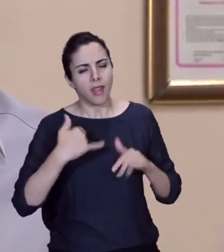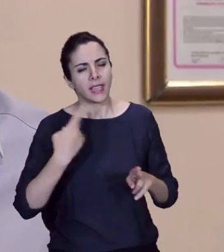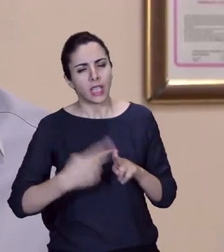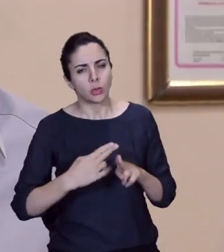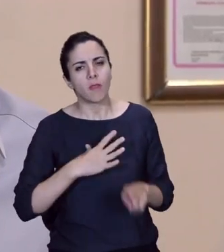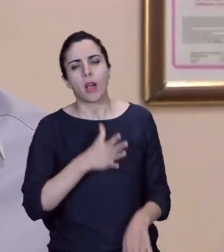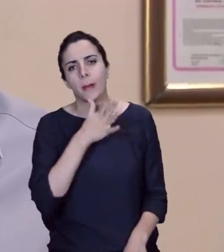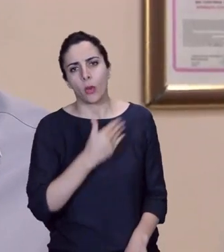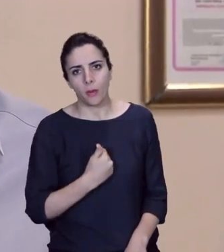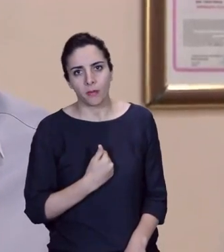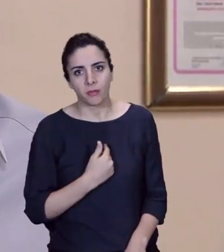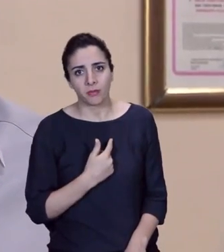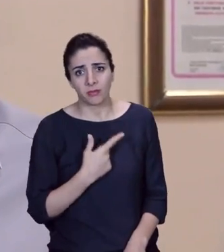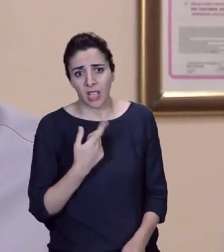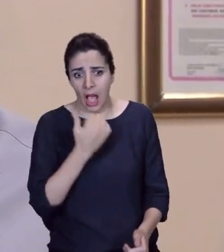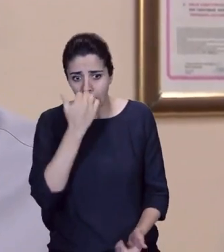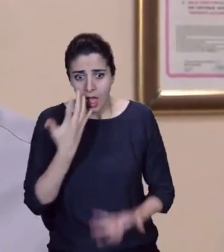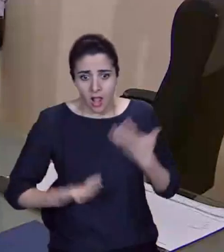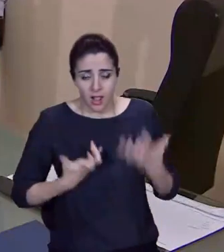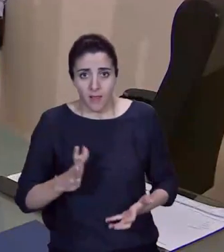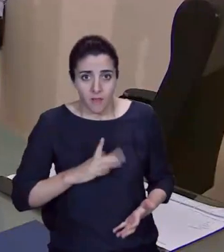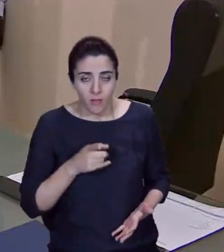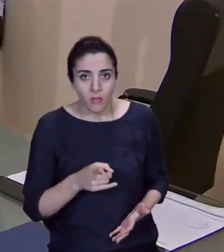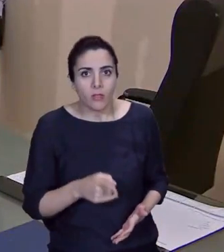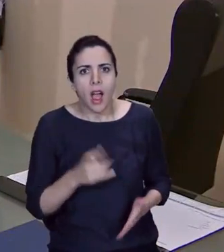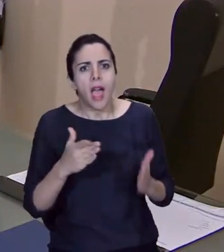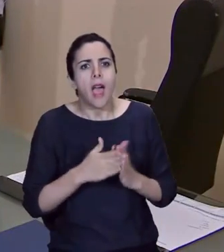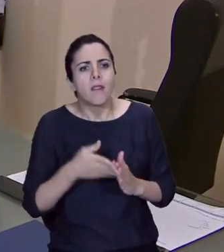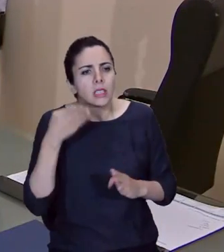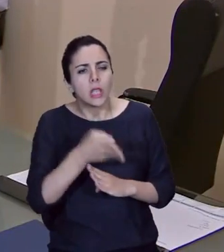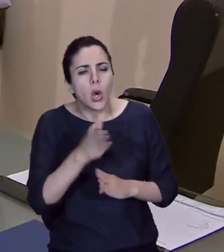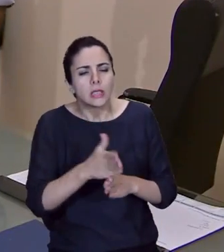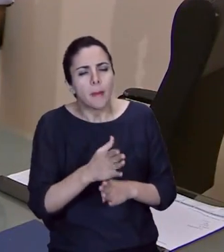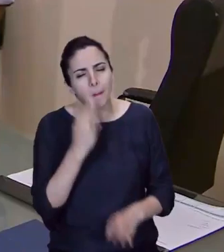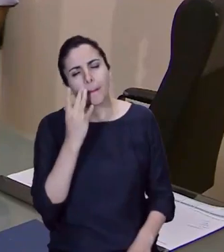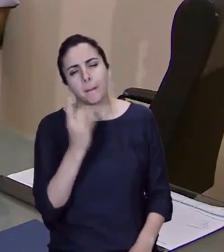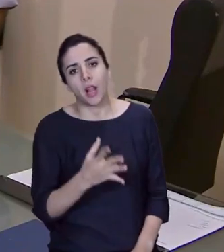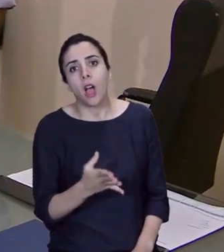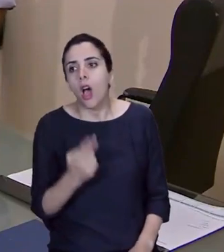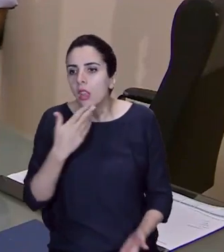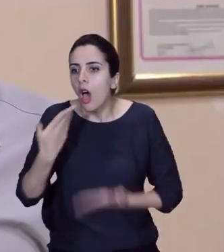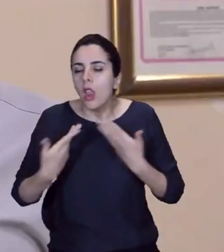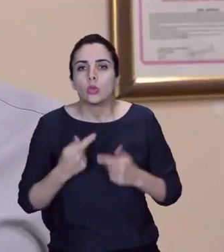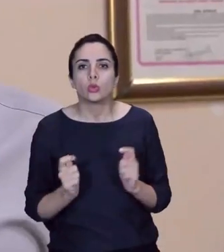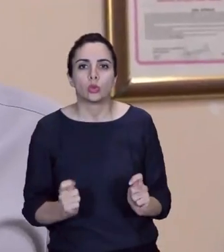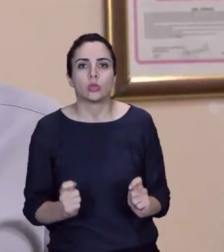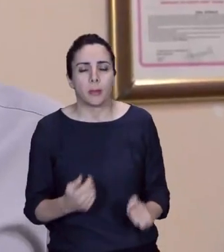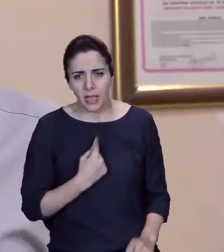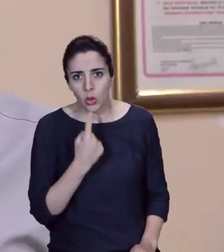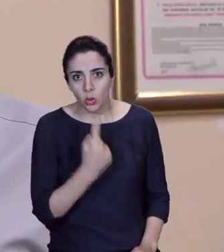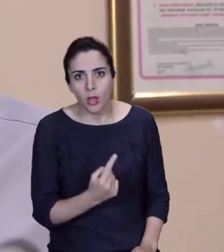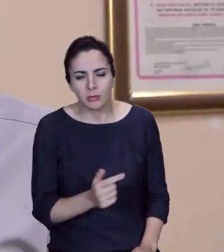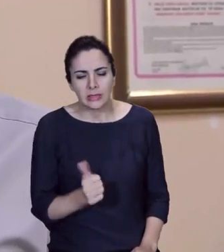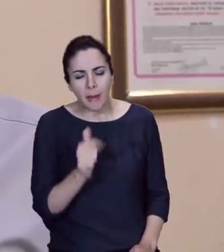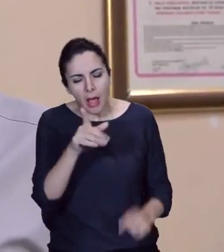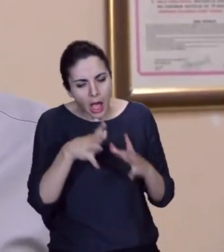yollardan. Biliyoruz o ayakları ya. Kanın kaynıyor şimdi senin. Köpürüyor. Senin niye evin etrafında olduğun belli belli de geldi bu kadına anlat. Ben sana diyeyim. Şöyle